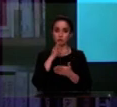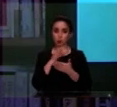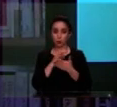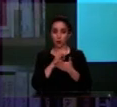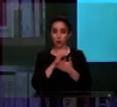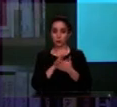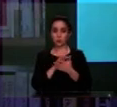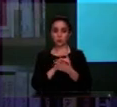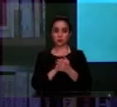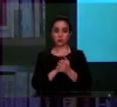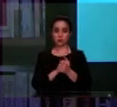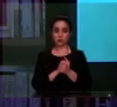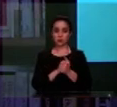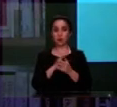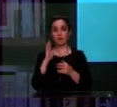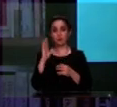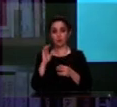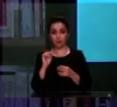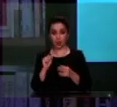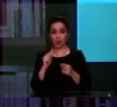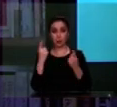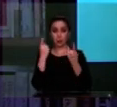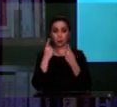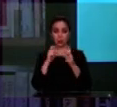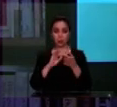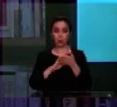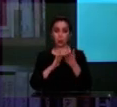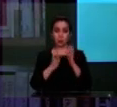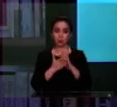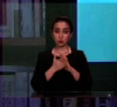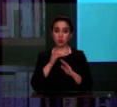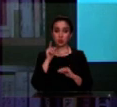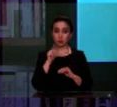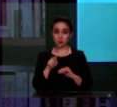savol-javoblarimiz va publitsistik uslubda esa